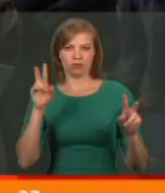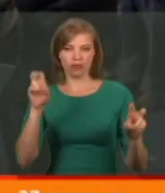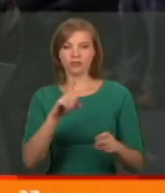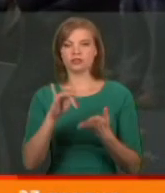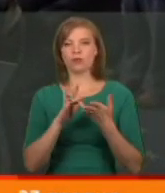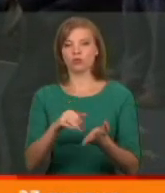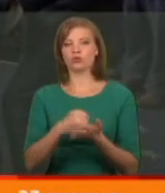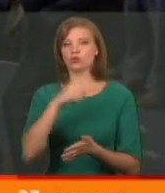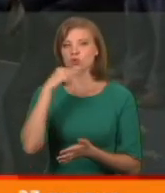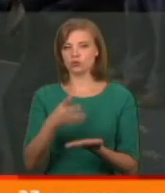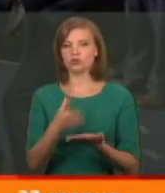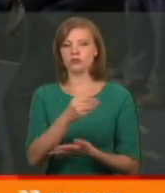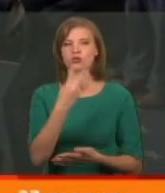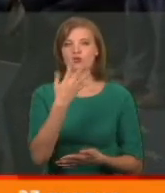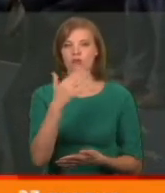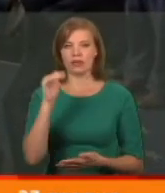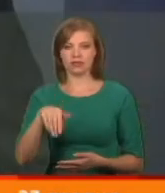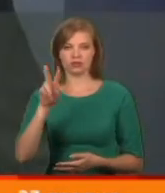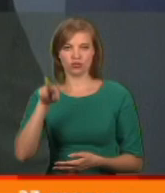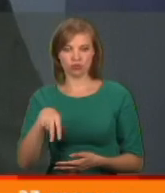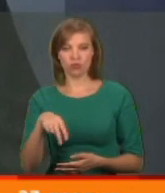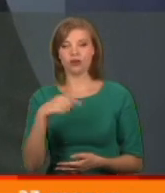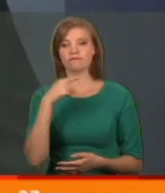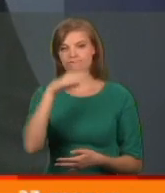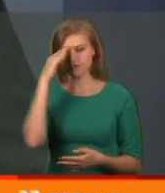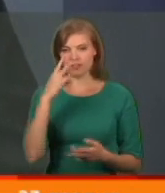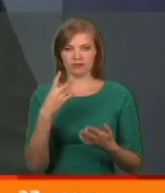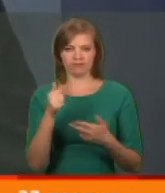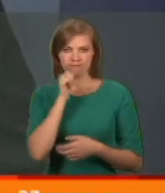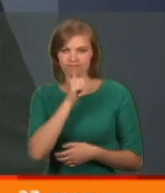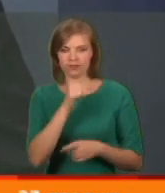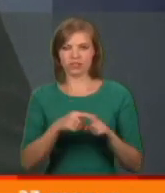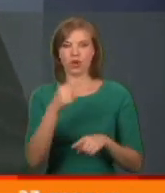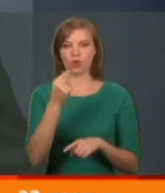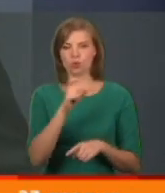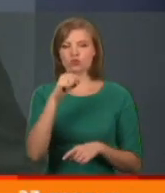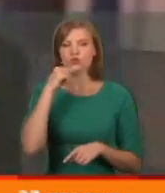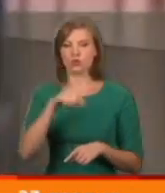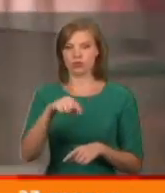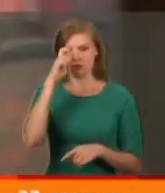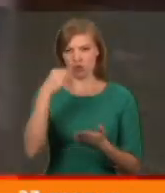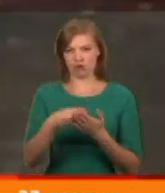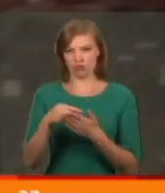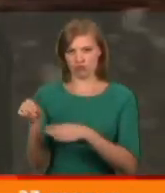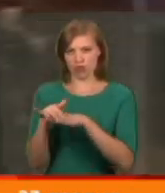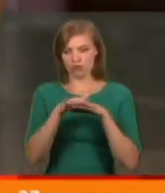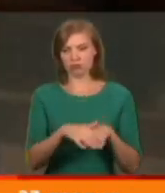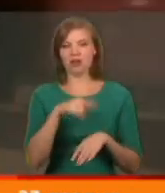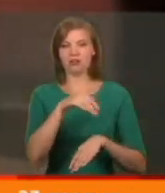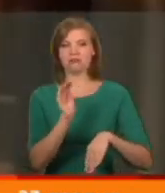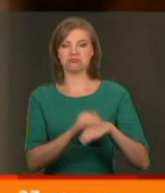подорож до Росії йому заплатили 45 тисяч доларів. Флінн так і не зізнався, що це гроші з російського держбюджету. Та його